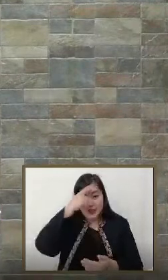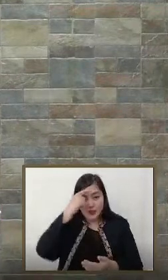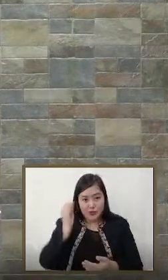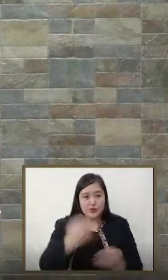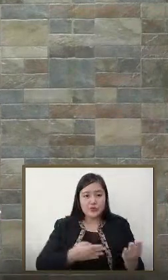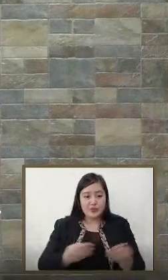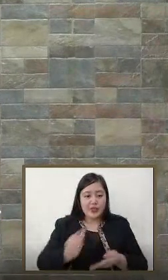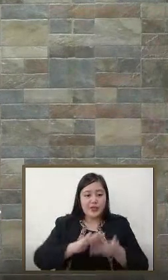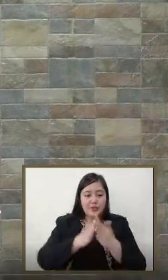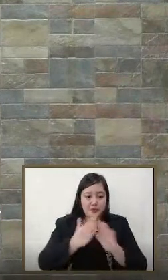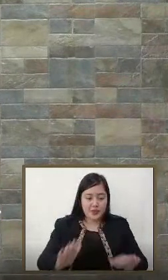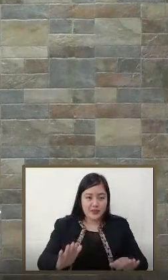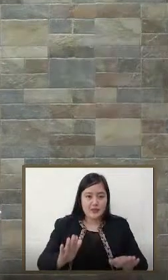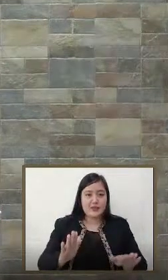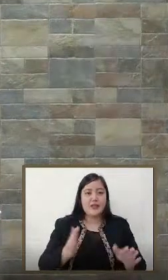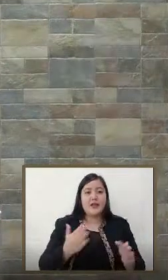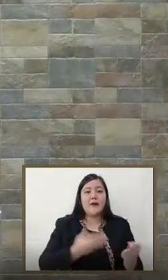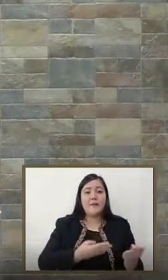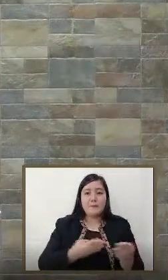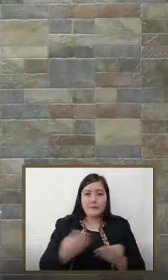nating opinion.